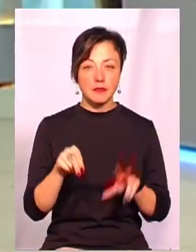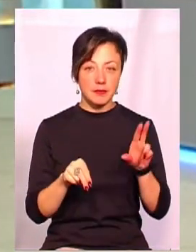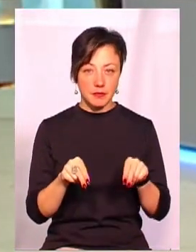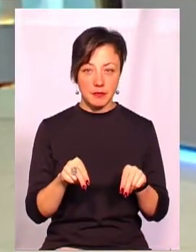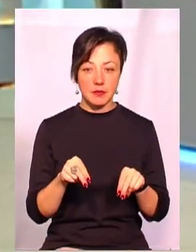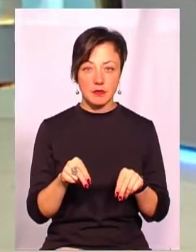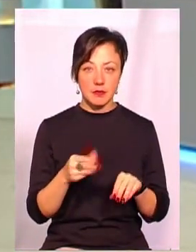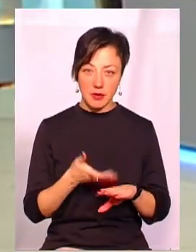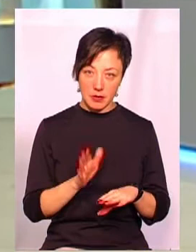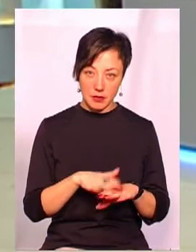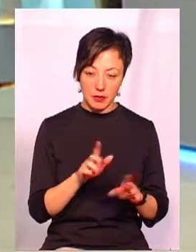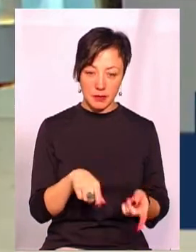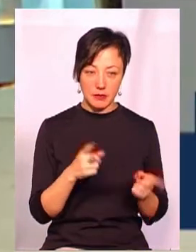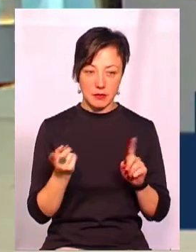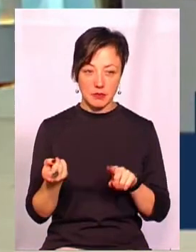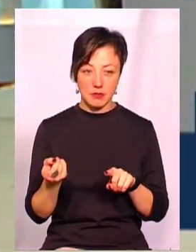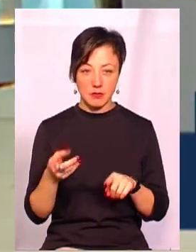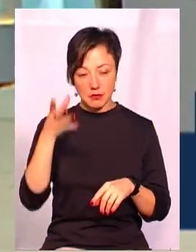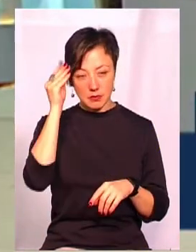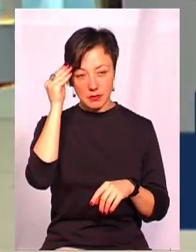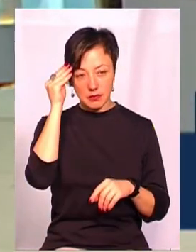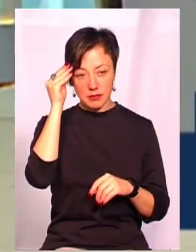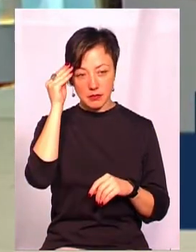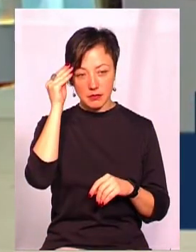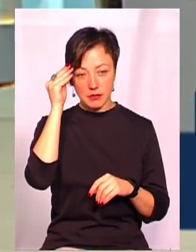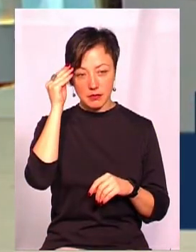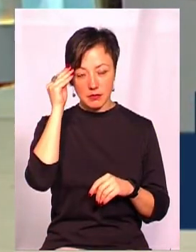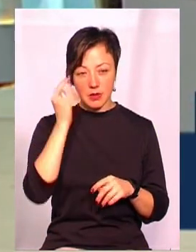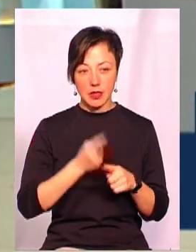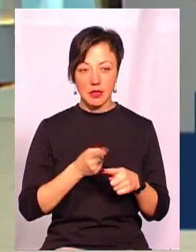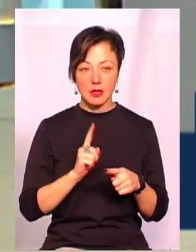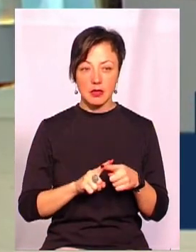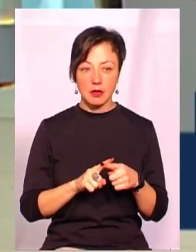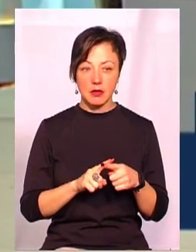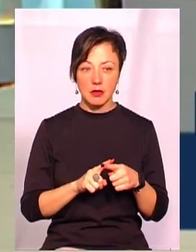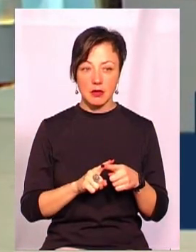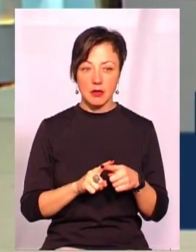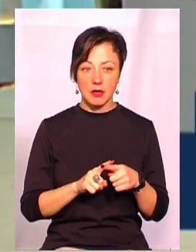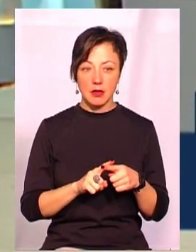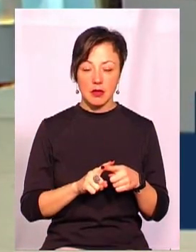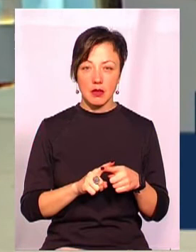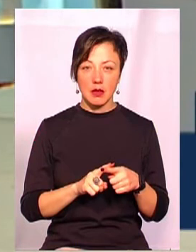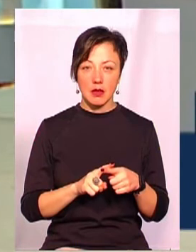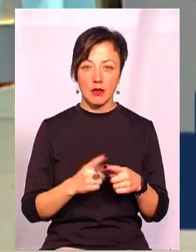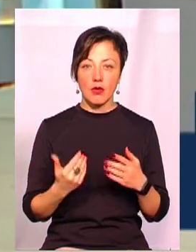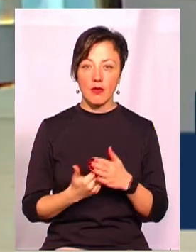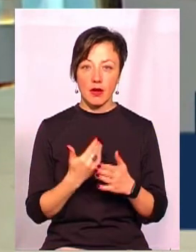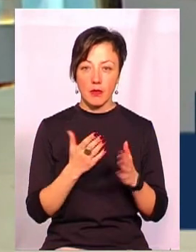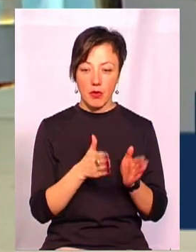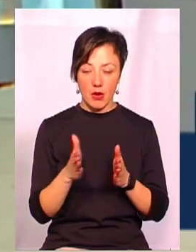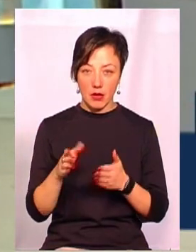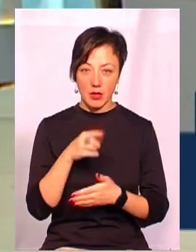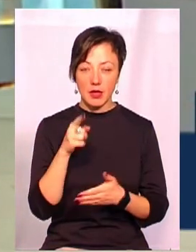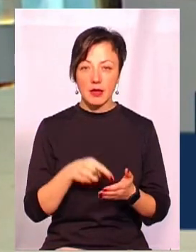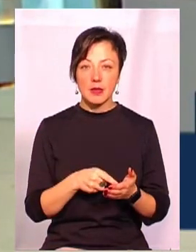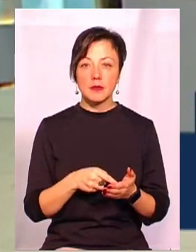гадаєте, їм складно буде опанувати оцей РРО? Безумовно. Ви знаєте, що